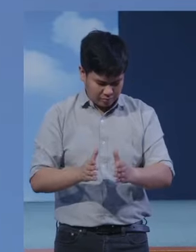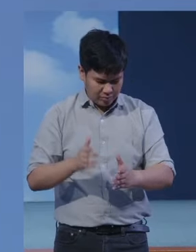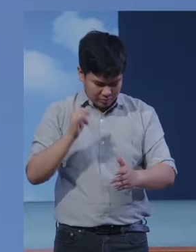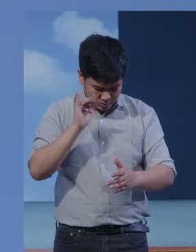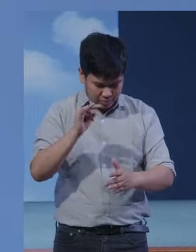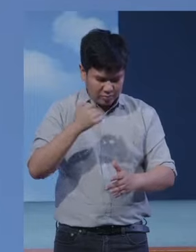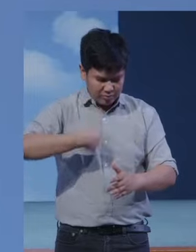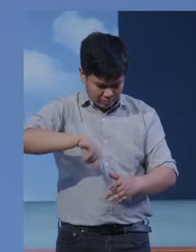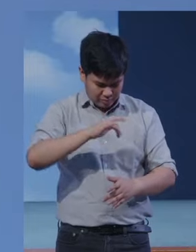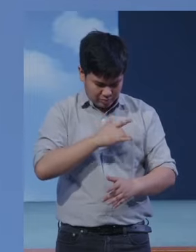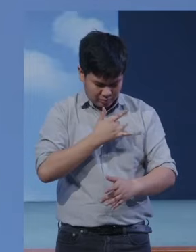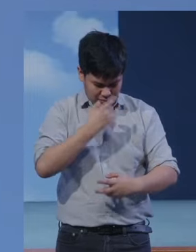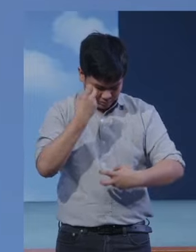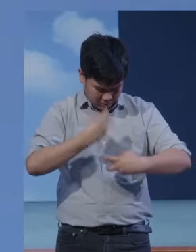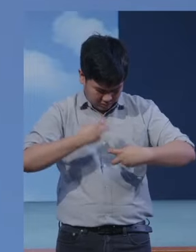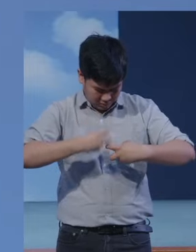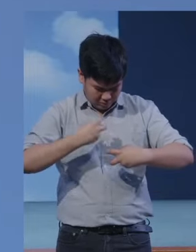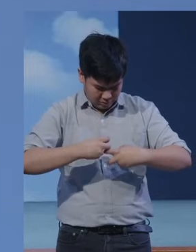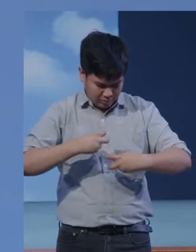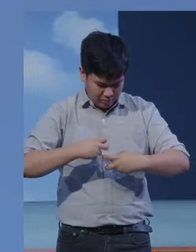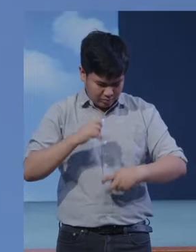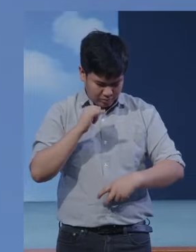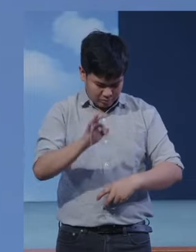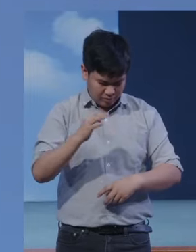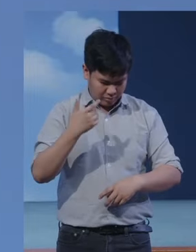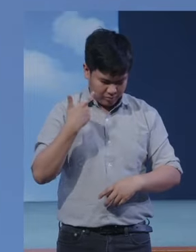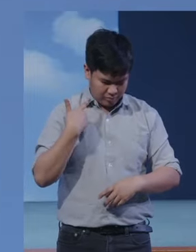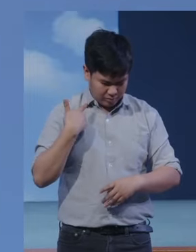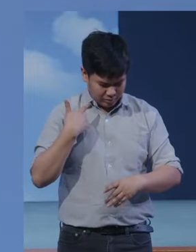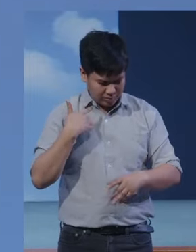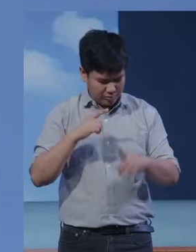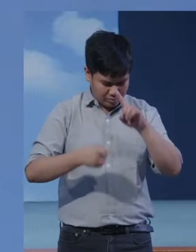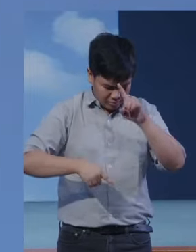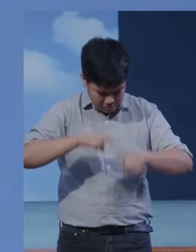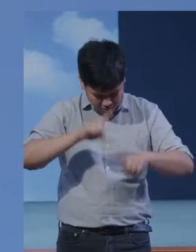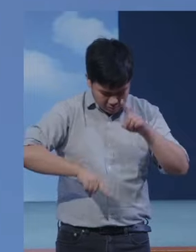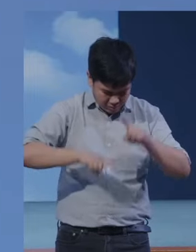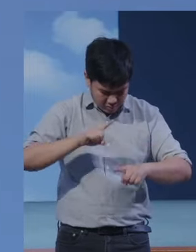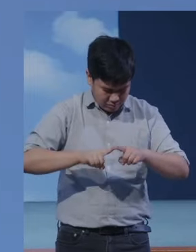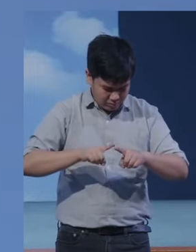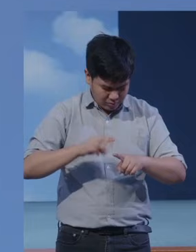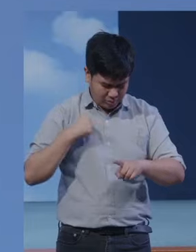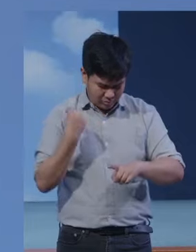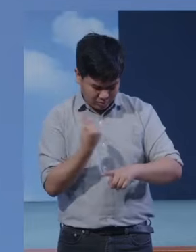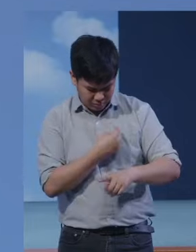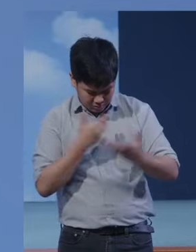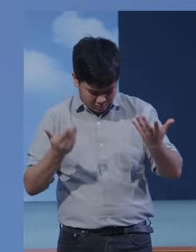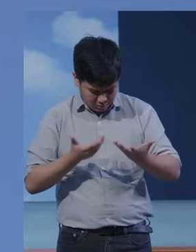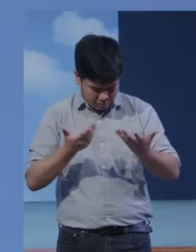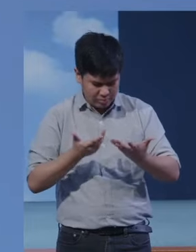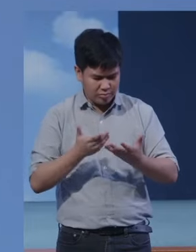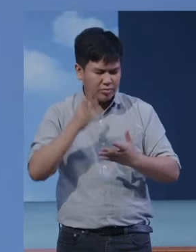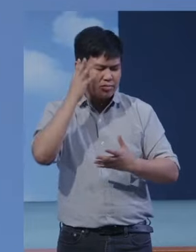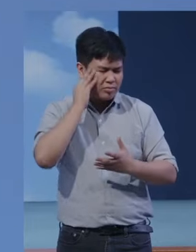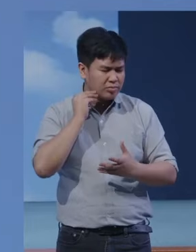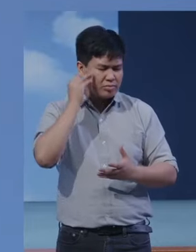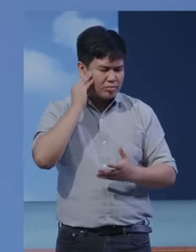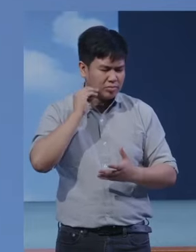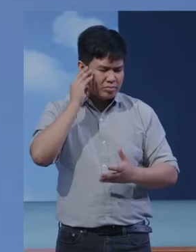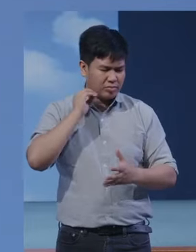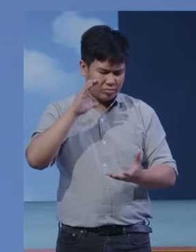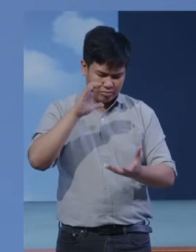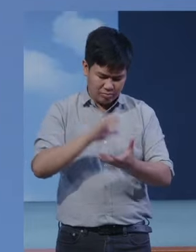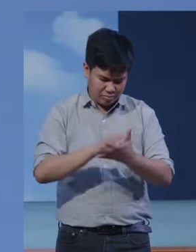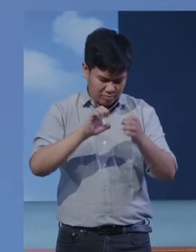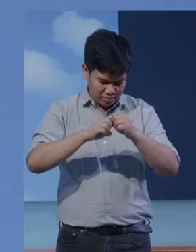nahihirapan kung meron po kaming ilang kasama Panginoon na merong dinadanas na ganito Kayo po ang kumilos